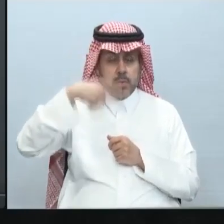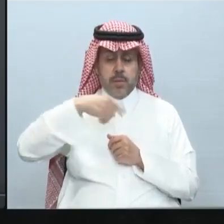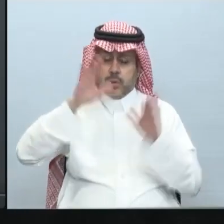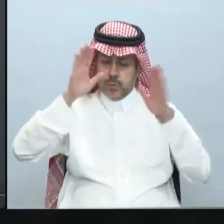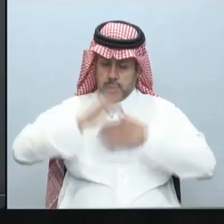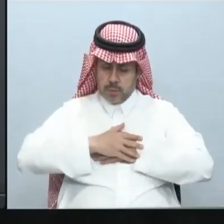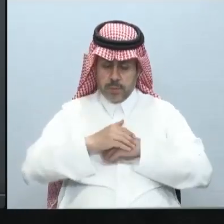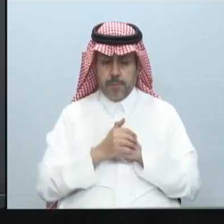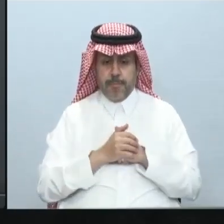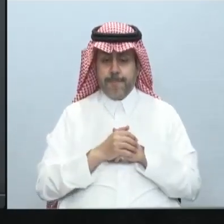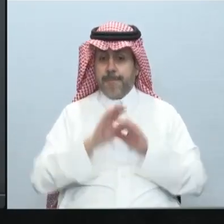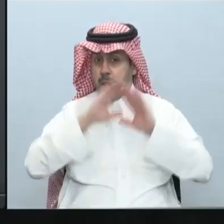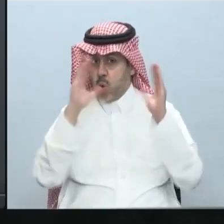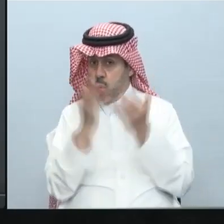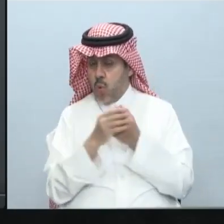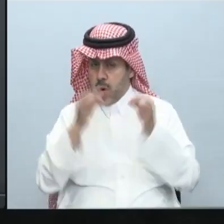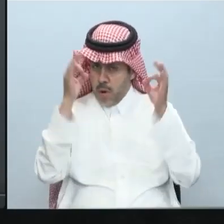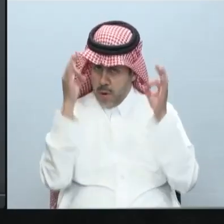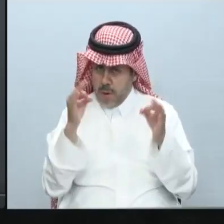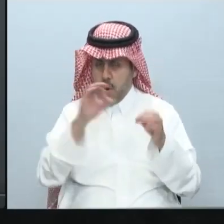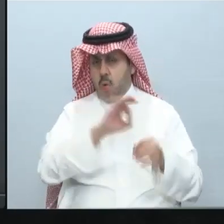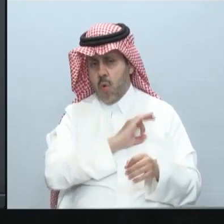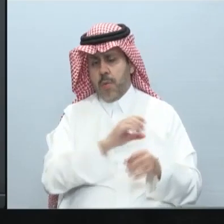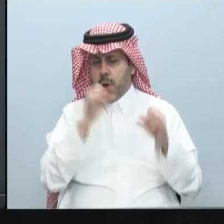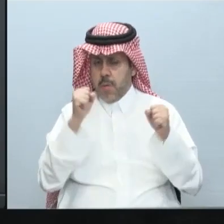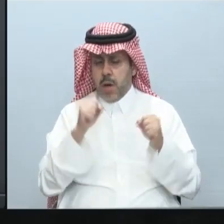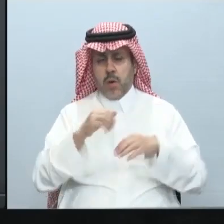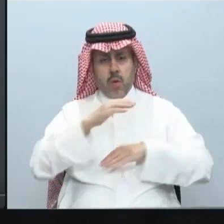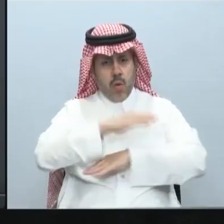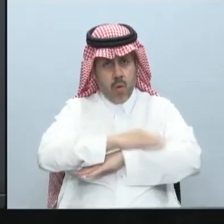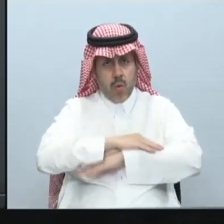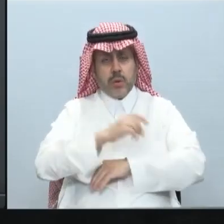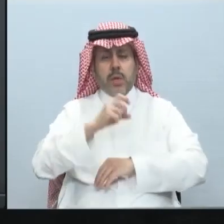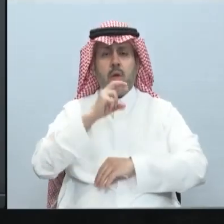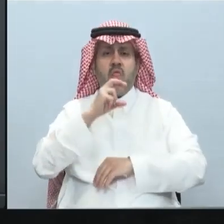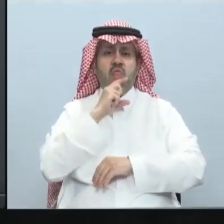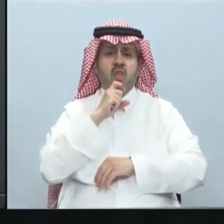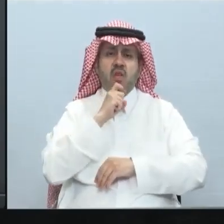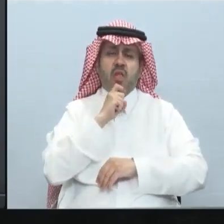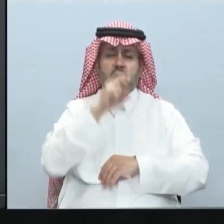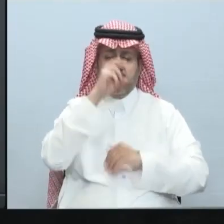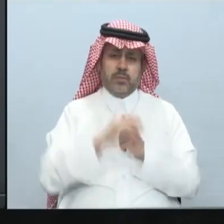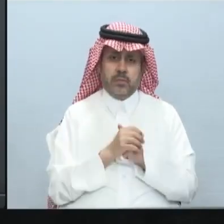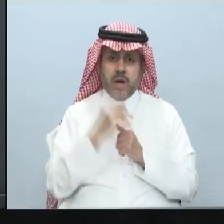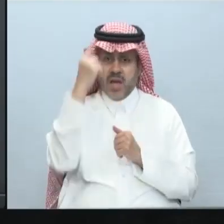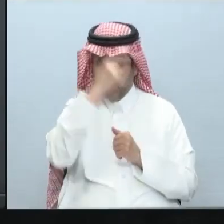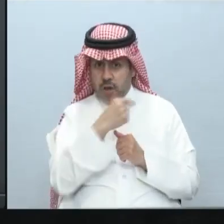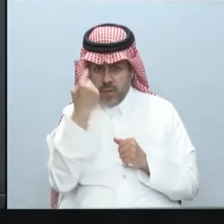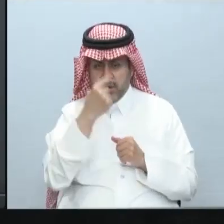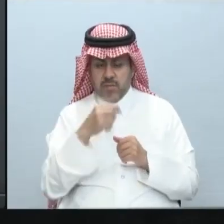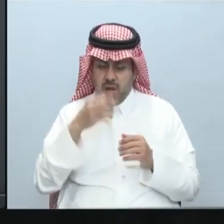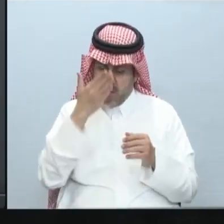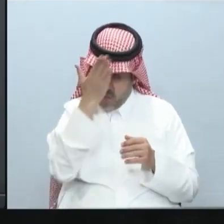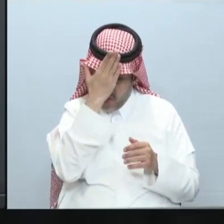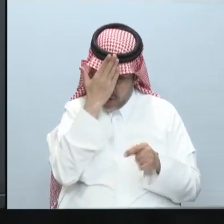وهذا كله كمال حب مع كمال خضوع وذل اشرف ما فيك هو وجهك فتكون ذال